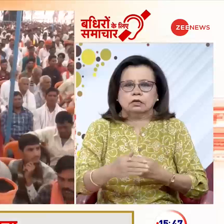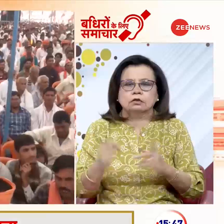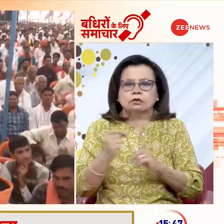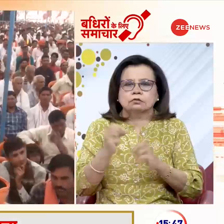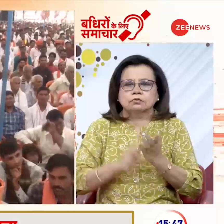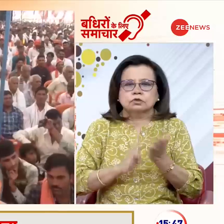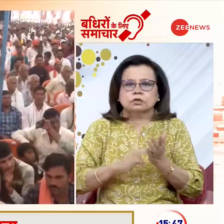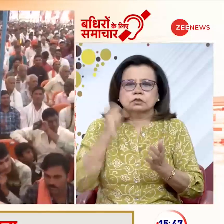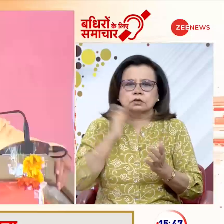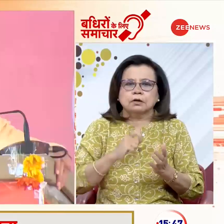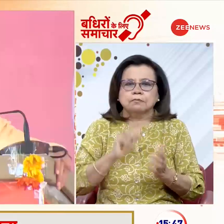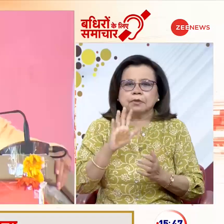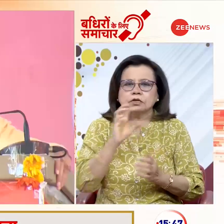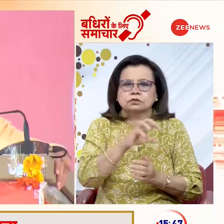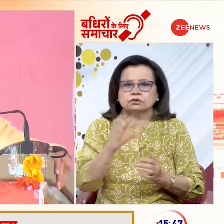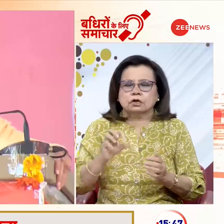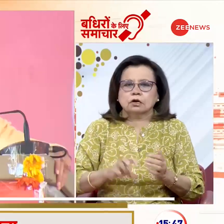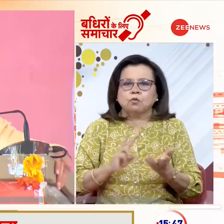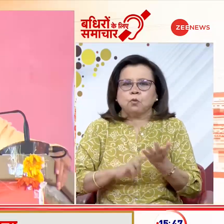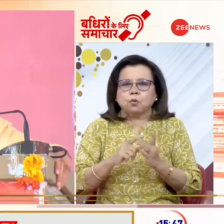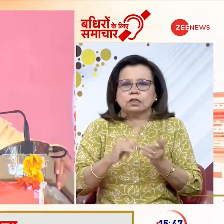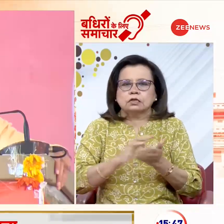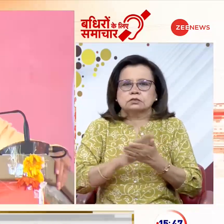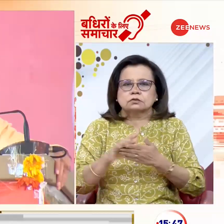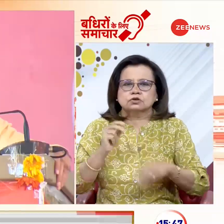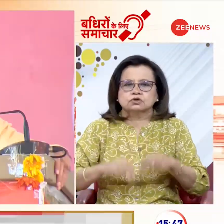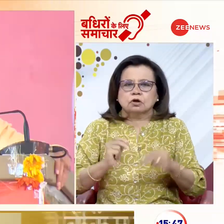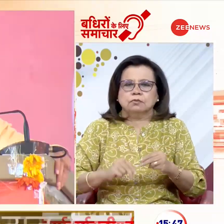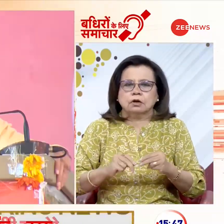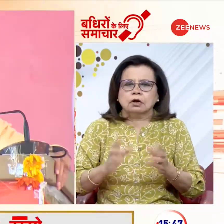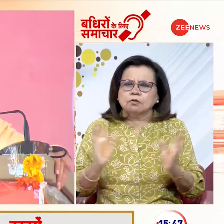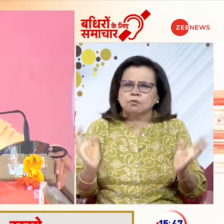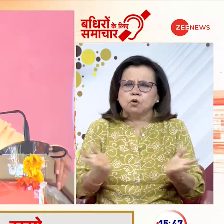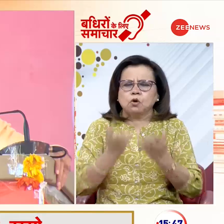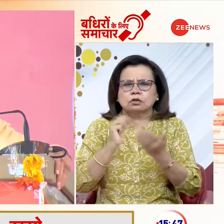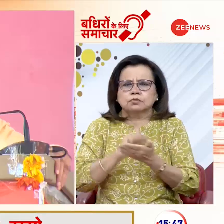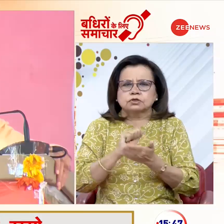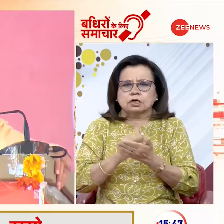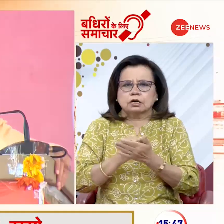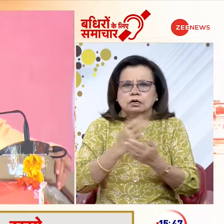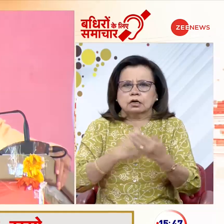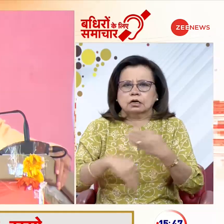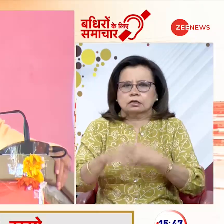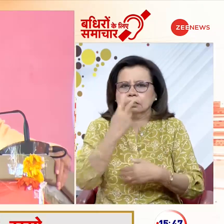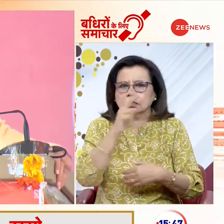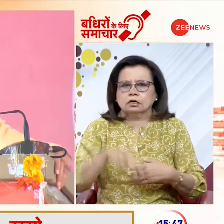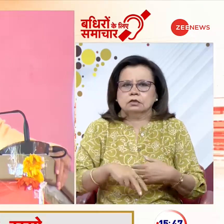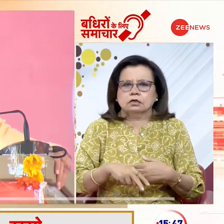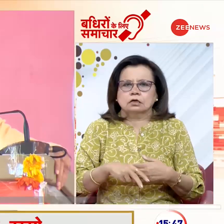हैं। पीएम मोदी 5 राज्यों के विधानसभा चुनाव में ताबड़तोड़ प्रचार करते नजर